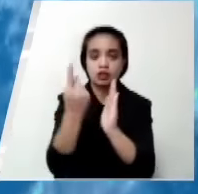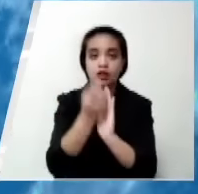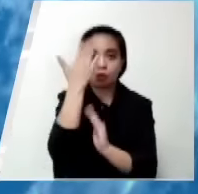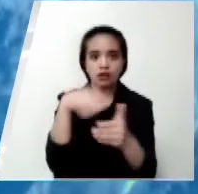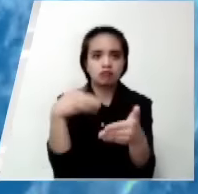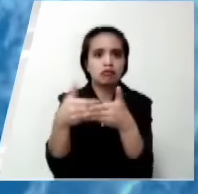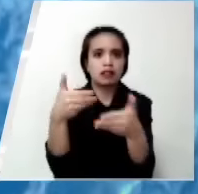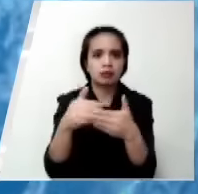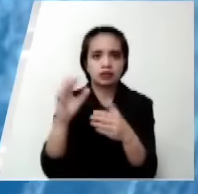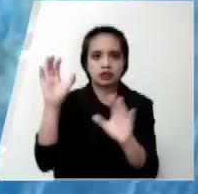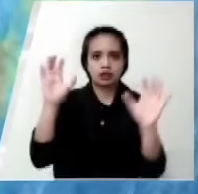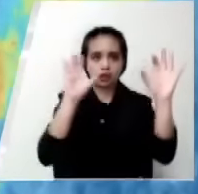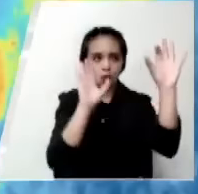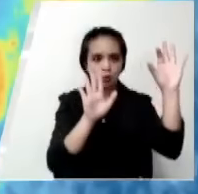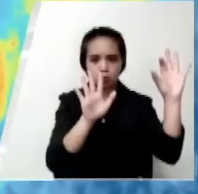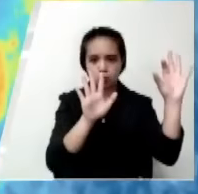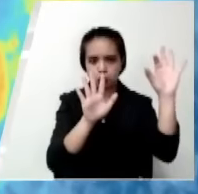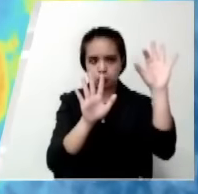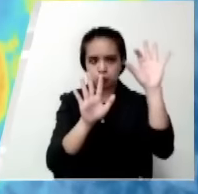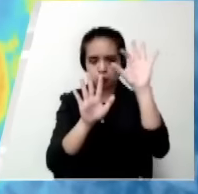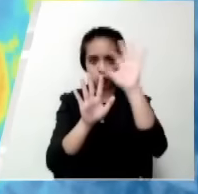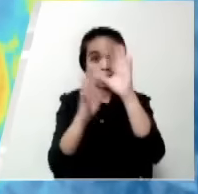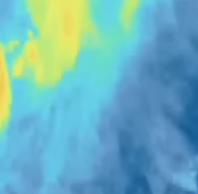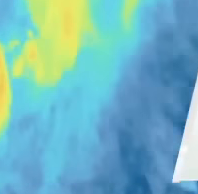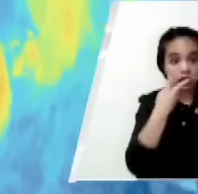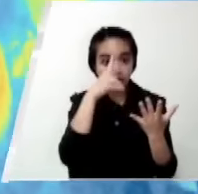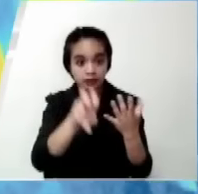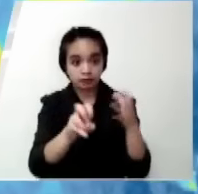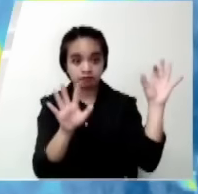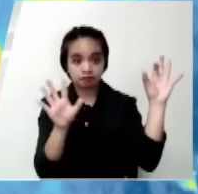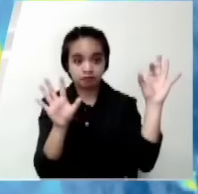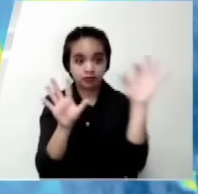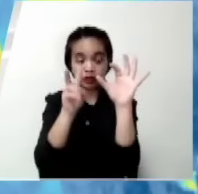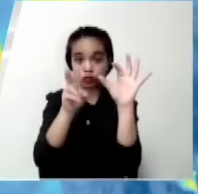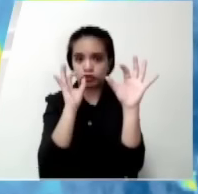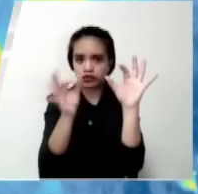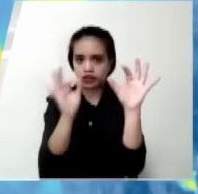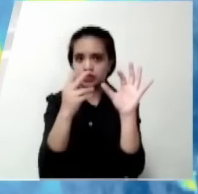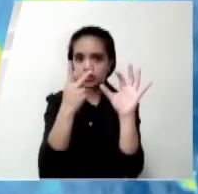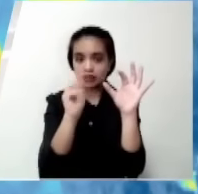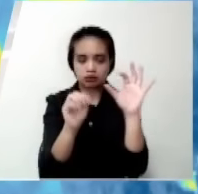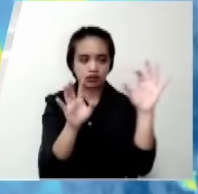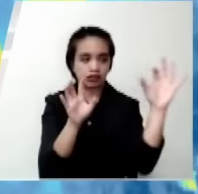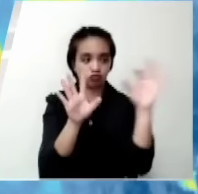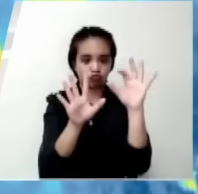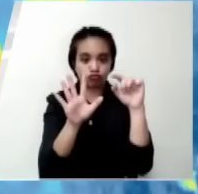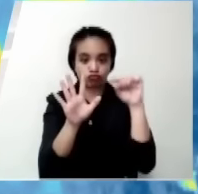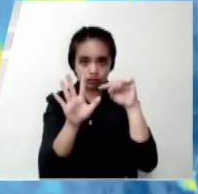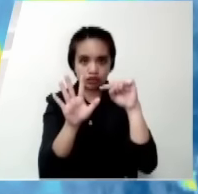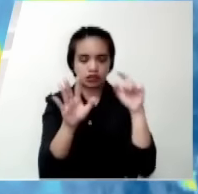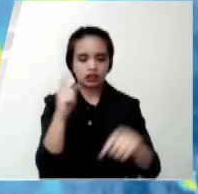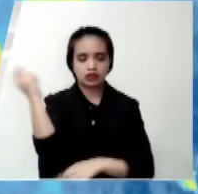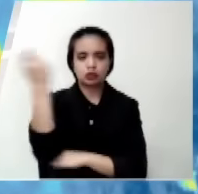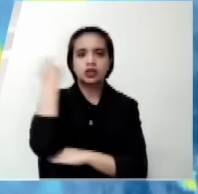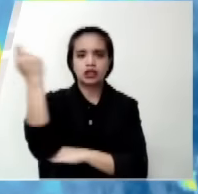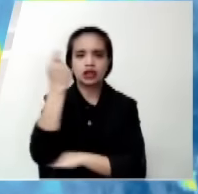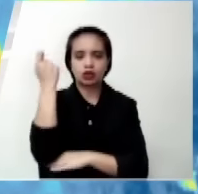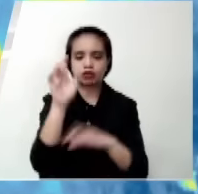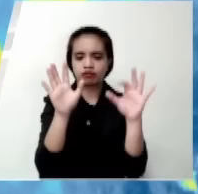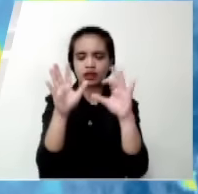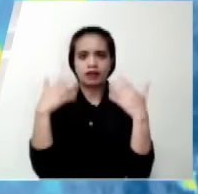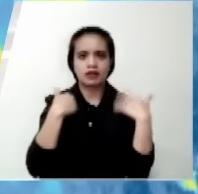itong Bagyong Genera. Huling namataan ang Bagyong Genera sa layong 290 kilometers silangan po yan ng Tuguegarao City. Taglay po nito ang lakas ng